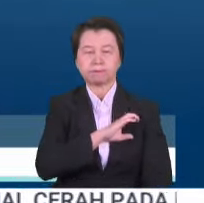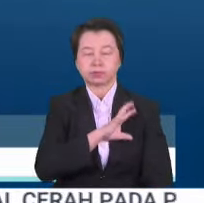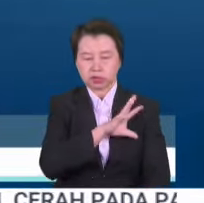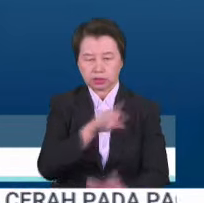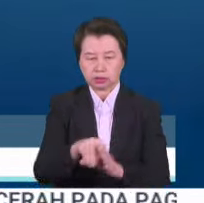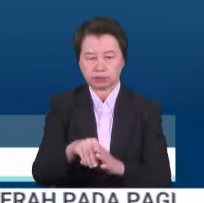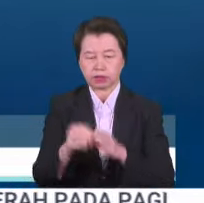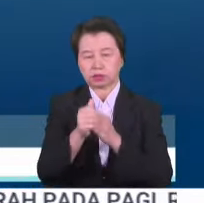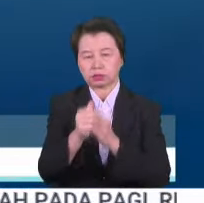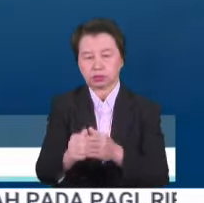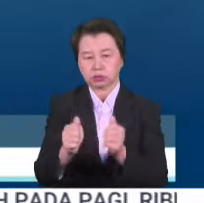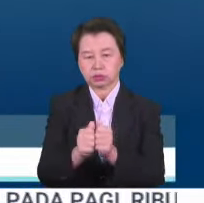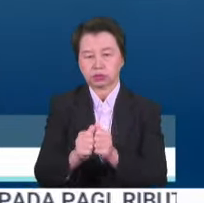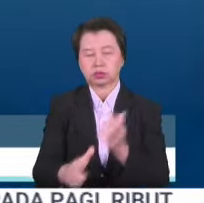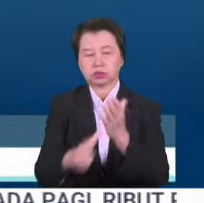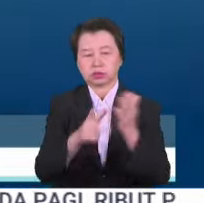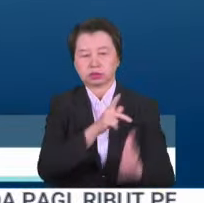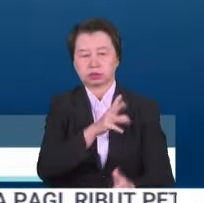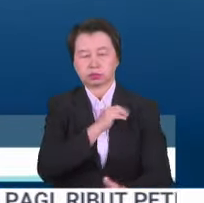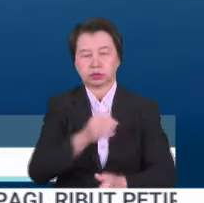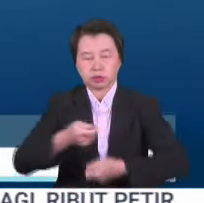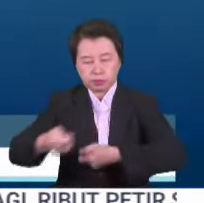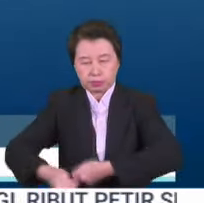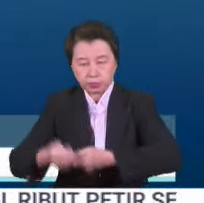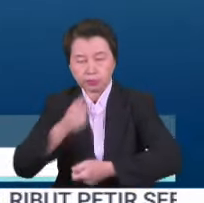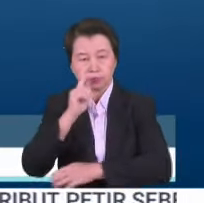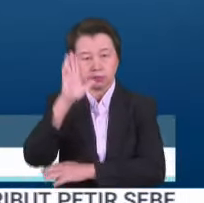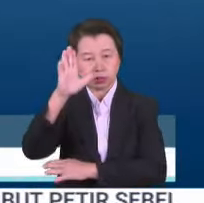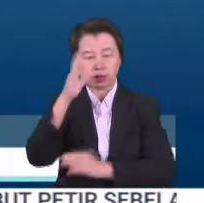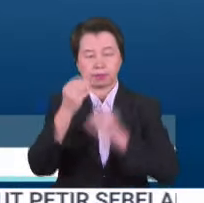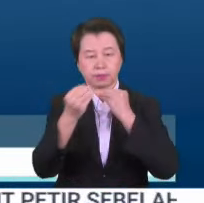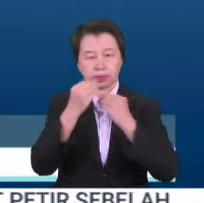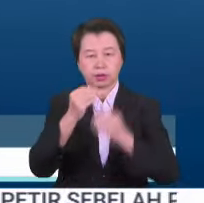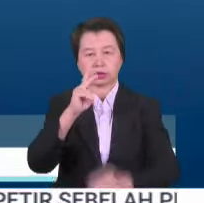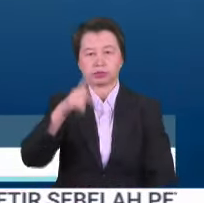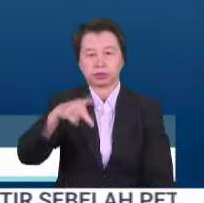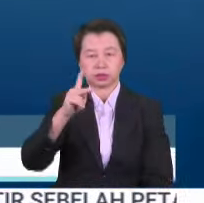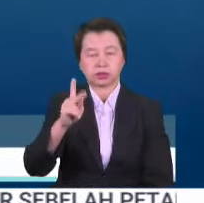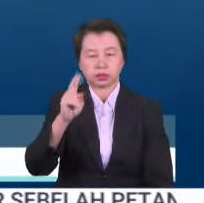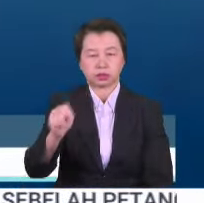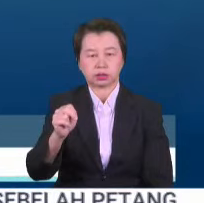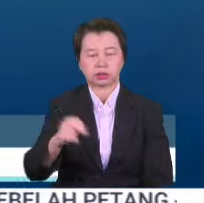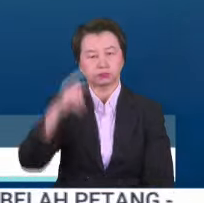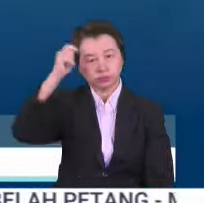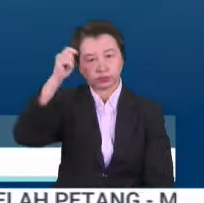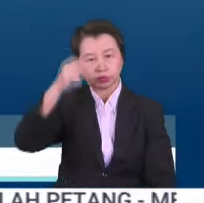itu yang diketuai oleh timbalan menteri pertanian dan keterjaminan makanan kpkm